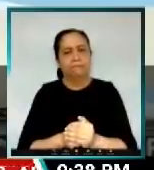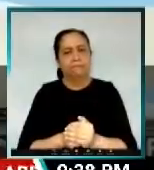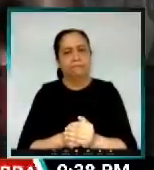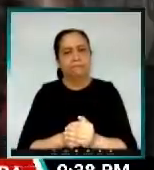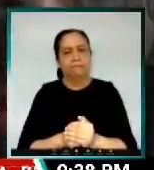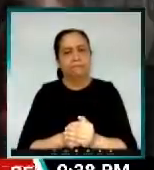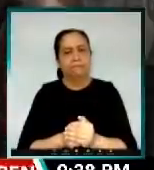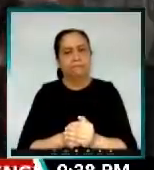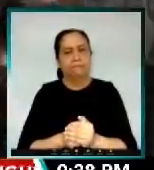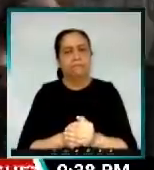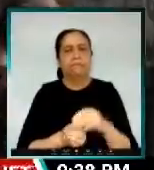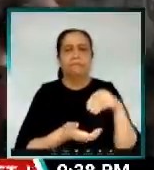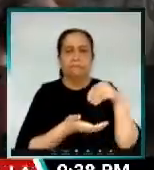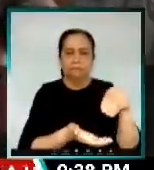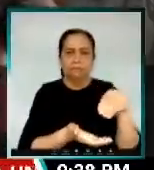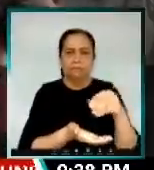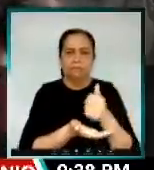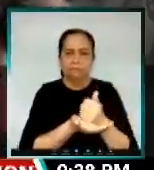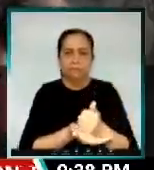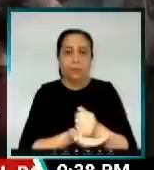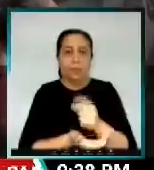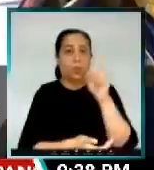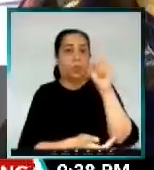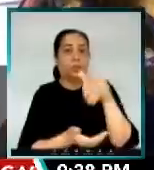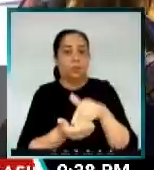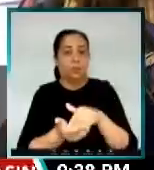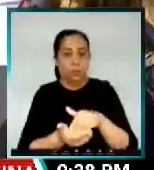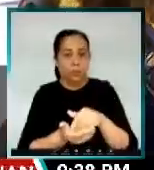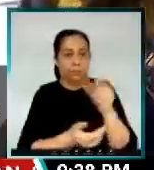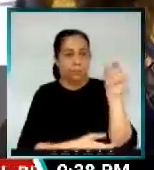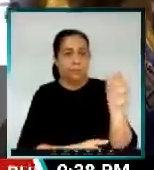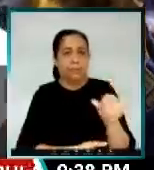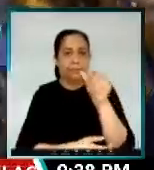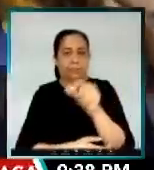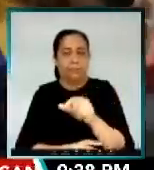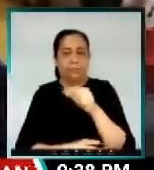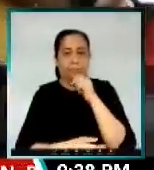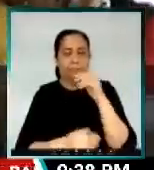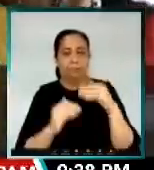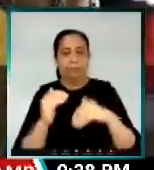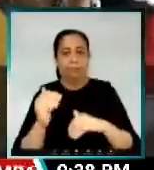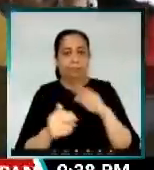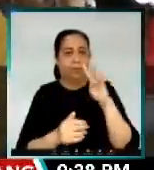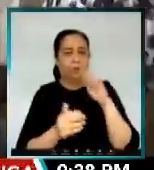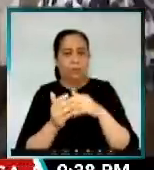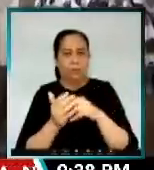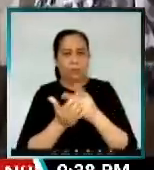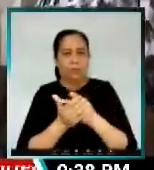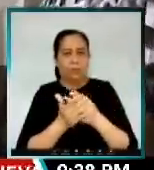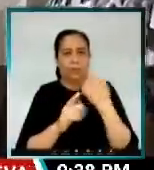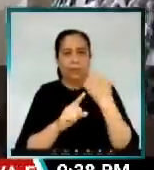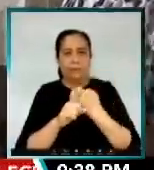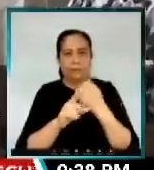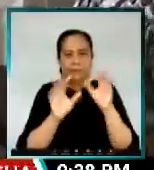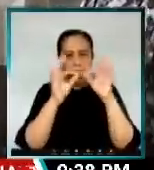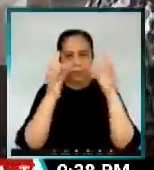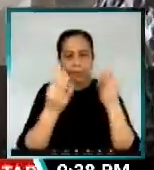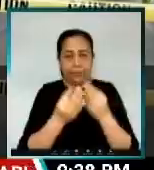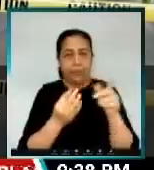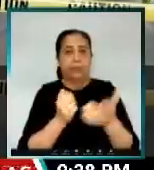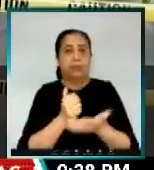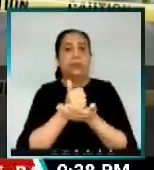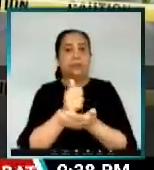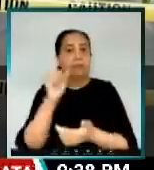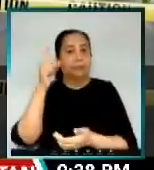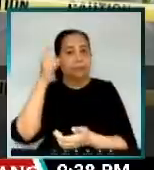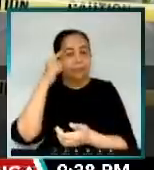ayuda. 1,000 piso kada tao o hindi bababa sa 4,000 piso kada pamilya. Yan ang tulong ng gobyerno sa mga